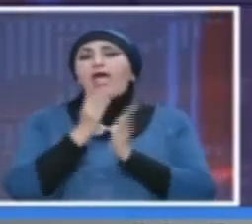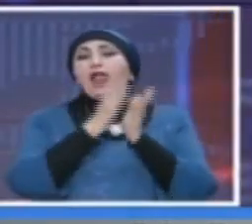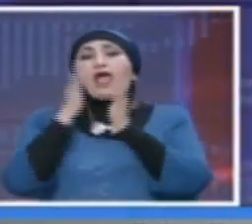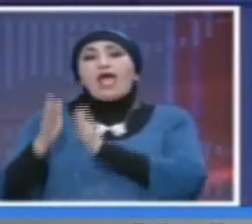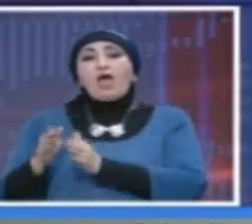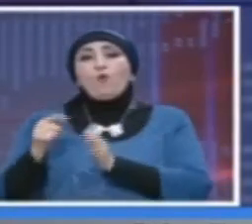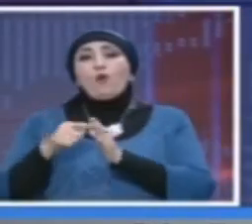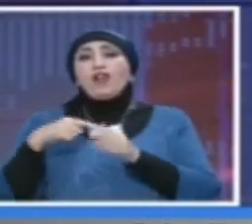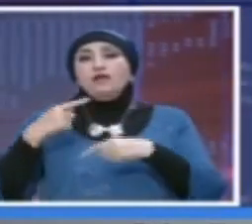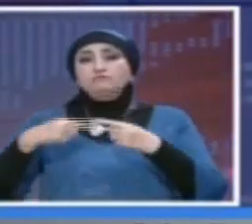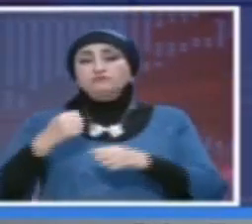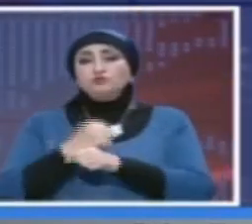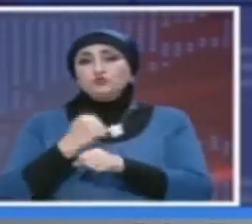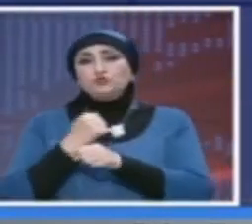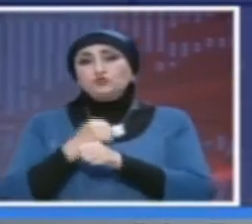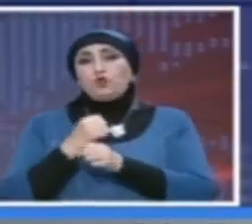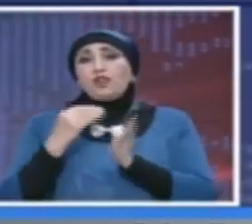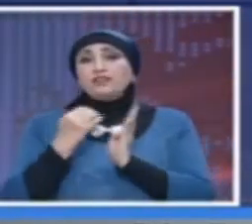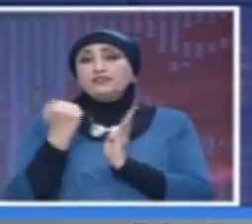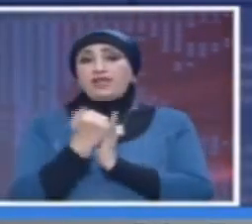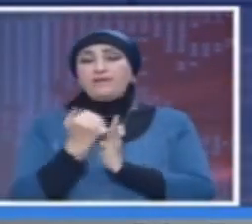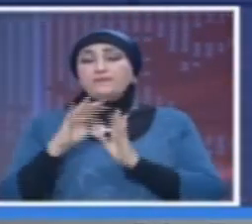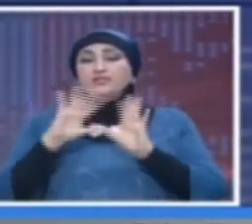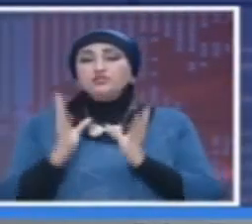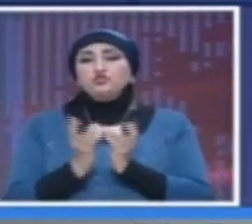للعمل ضمن منظومة التأمين الصحي الشامل.